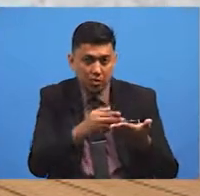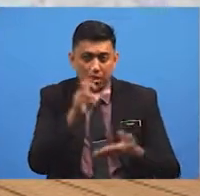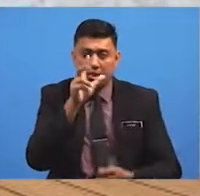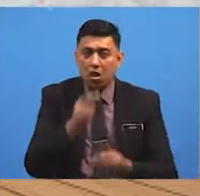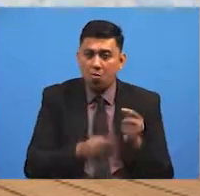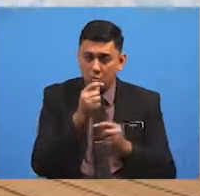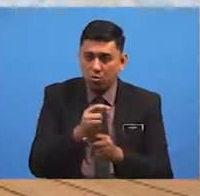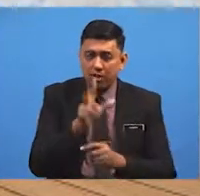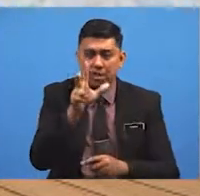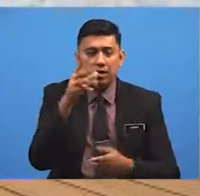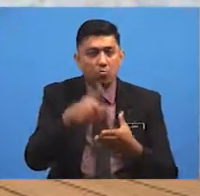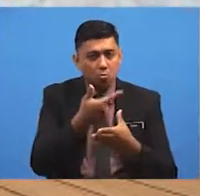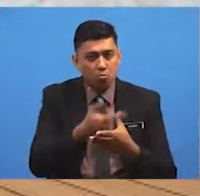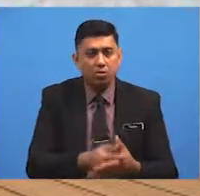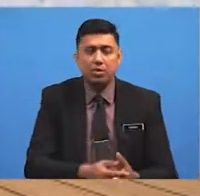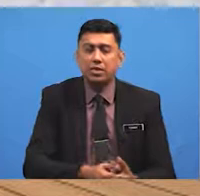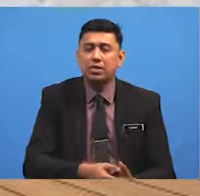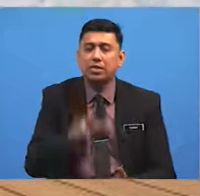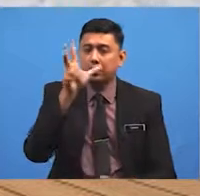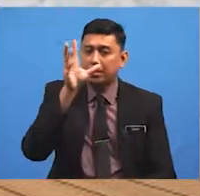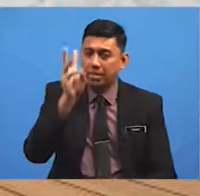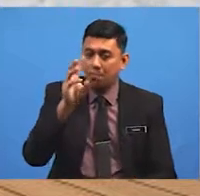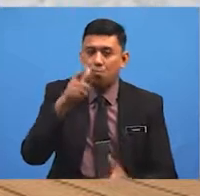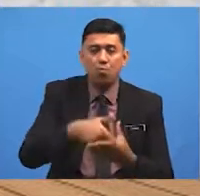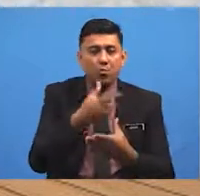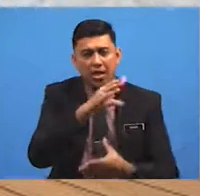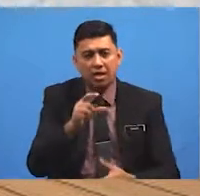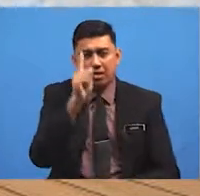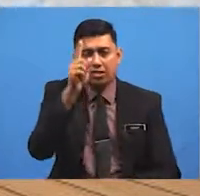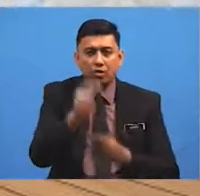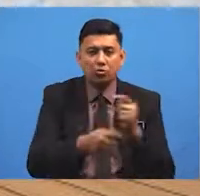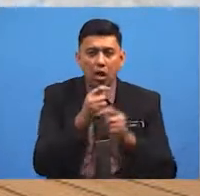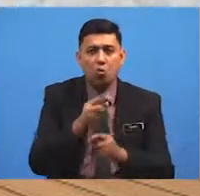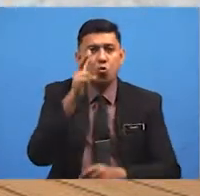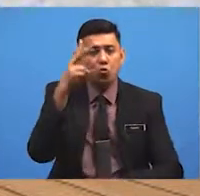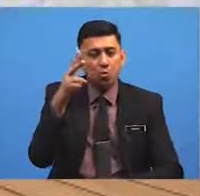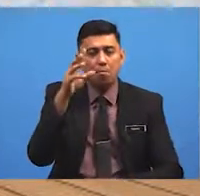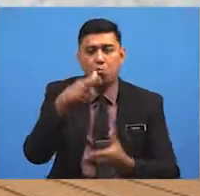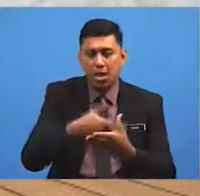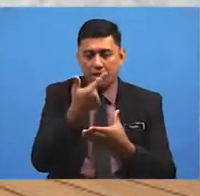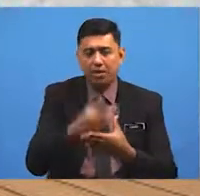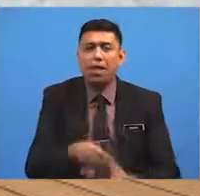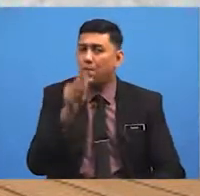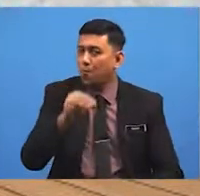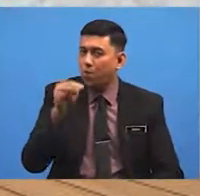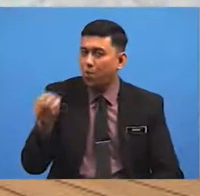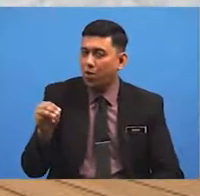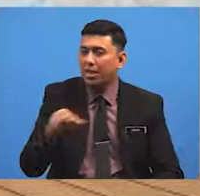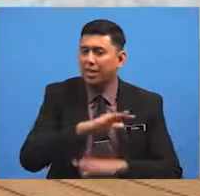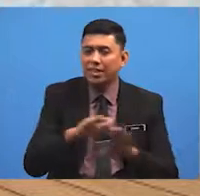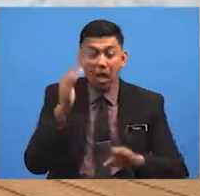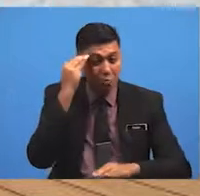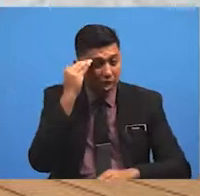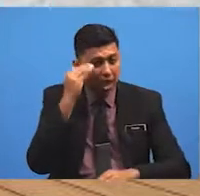setengah tahun enam bulan dan setahun 12menit murid-murid gak tahu